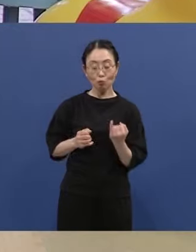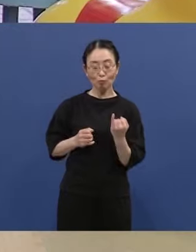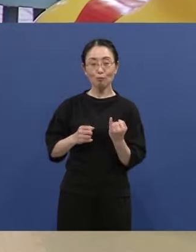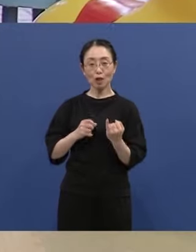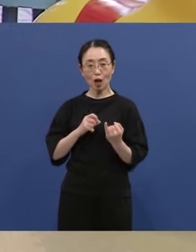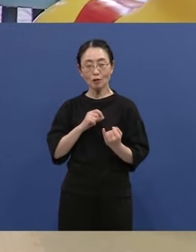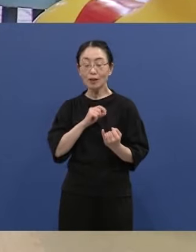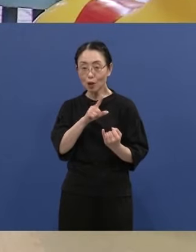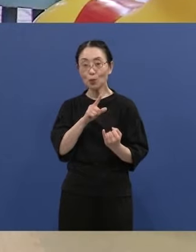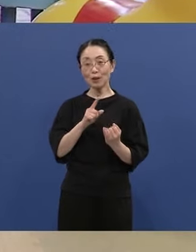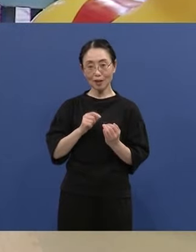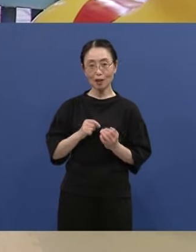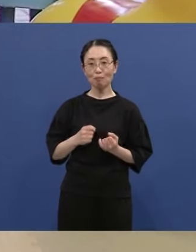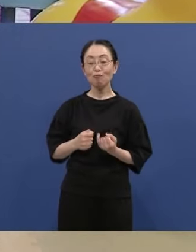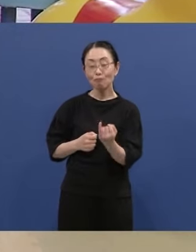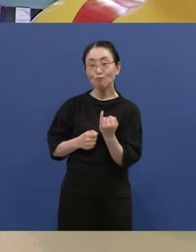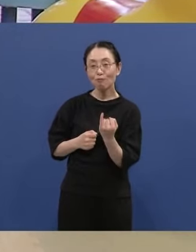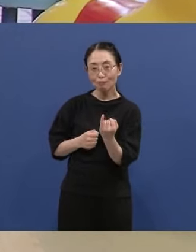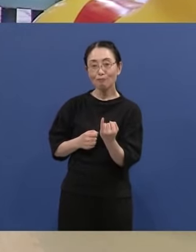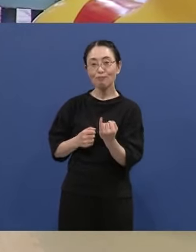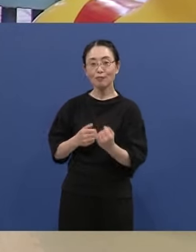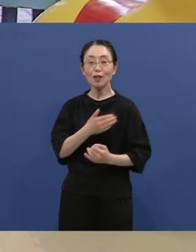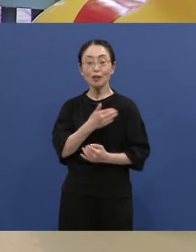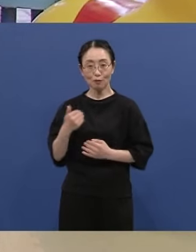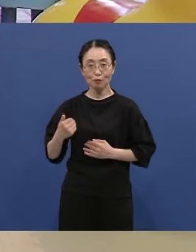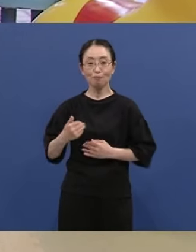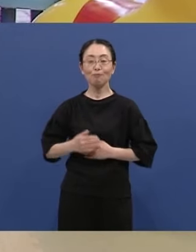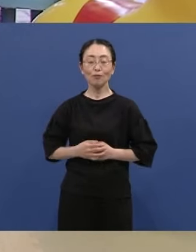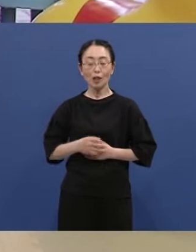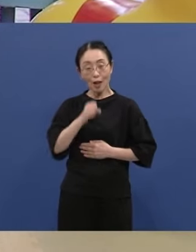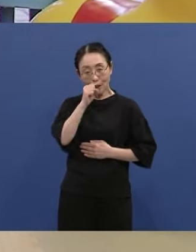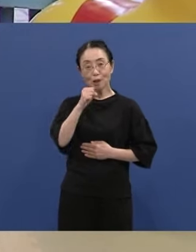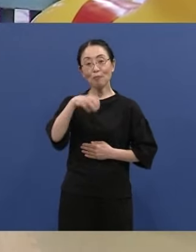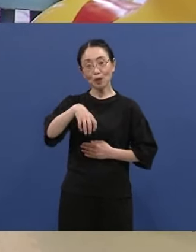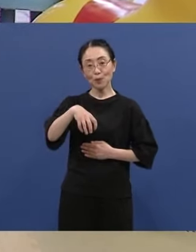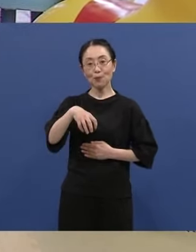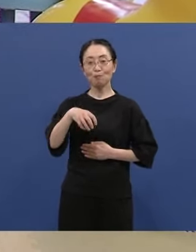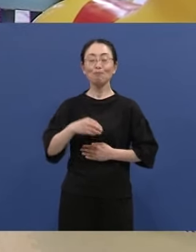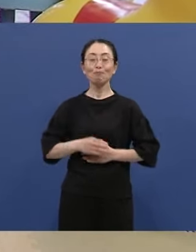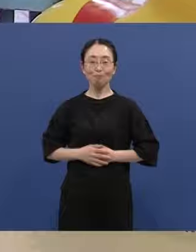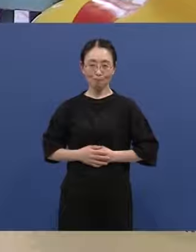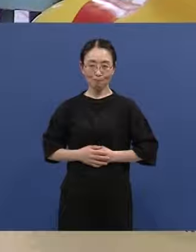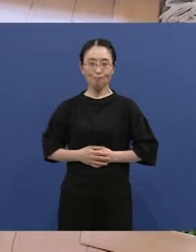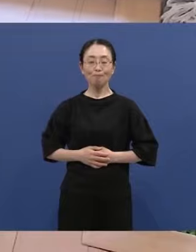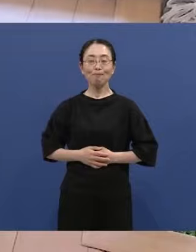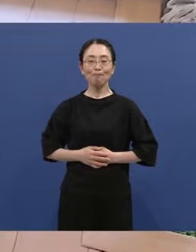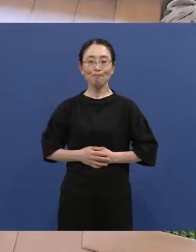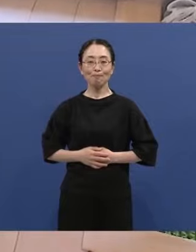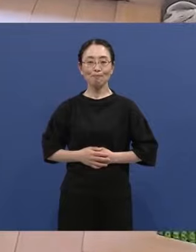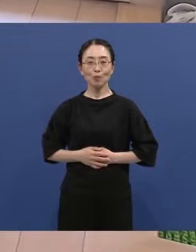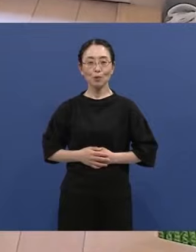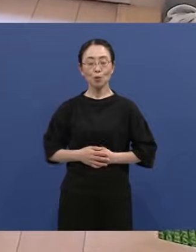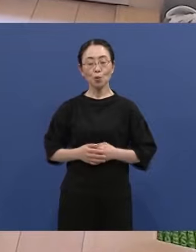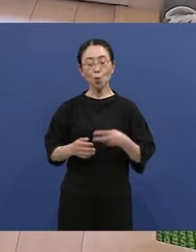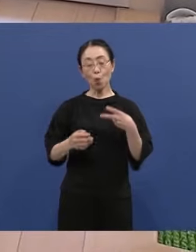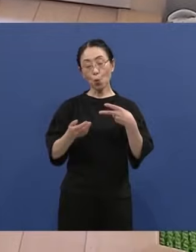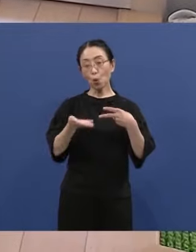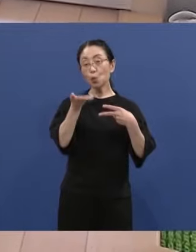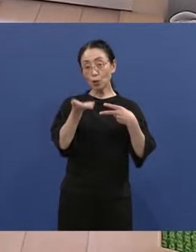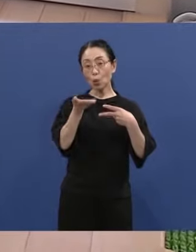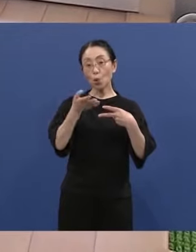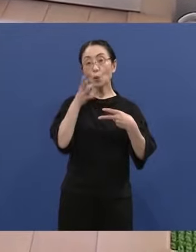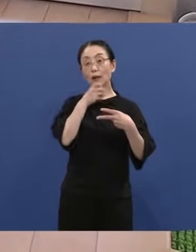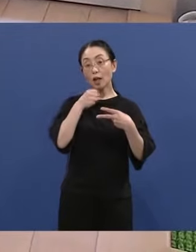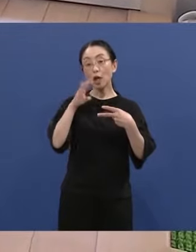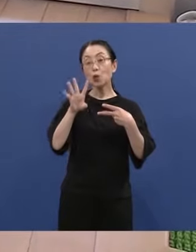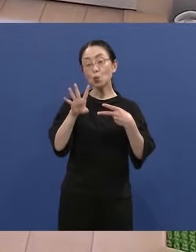の前に進むのを促せたりとかして、いい場所だなって 上の子4歳やけど赤ちゃん